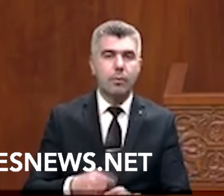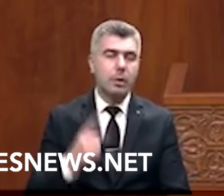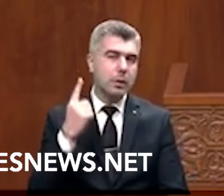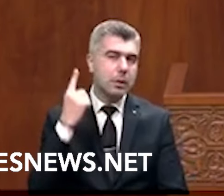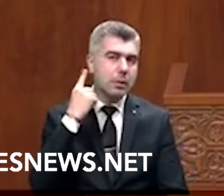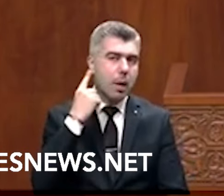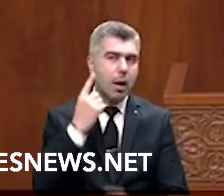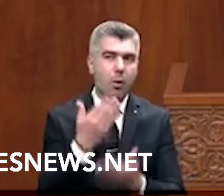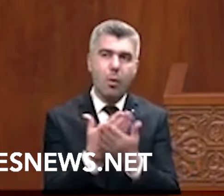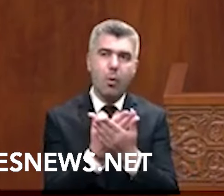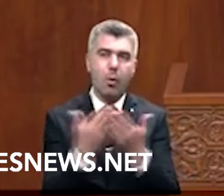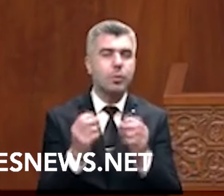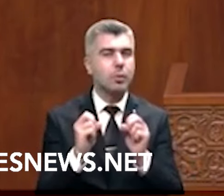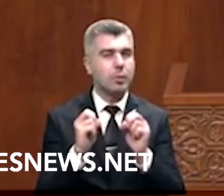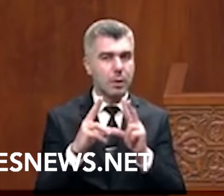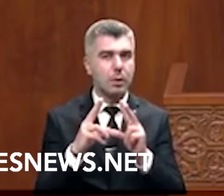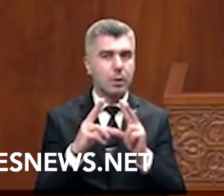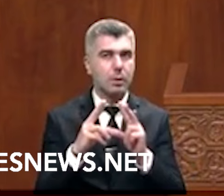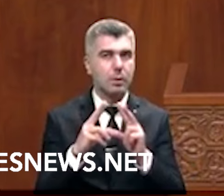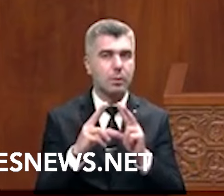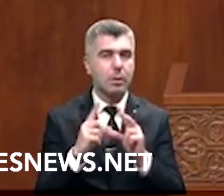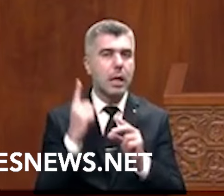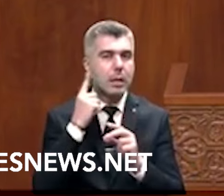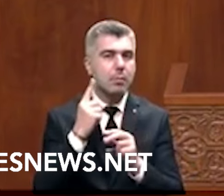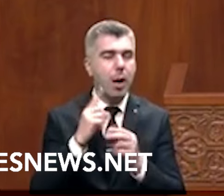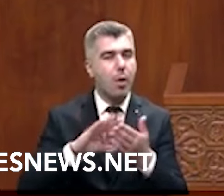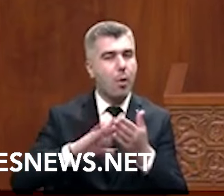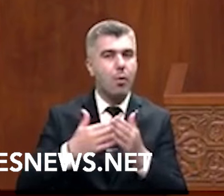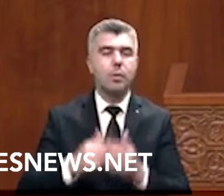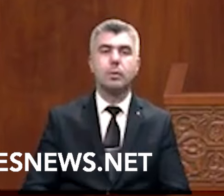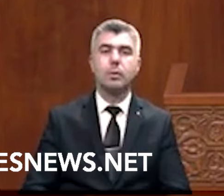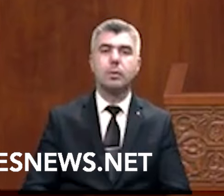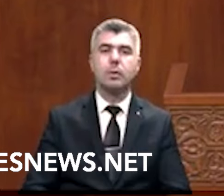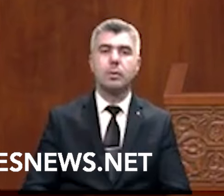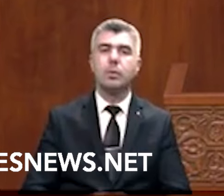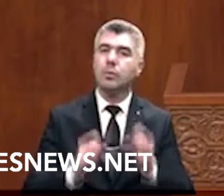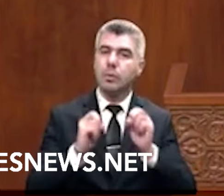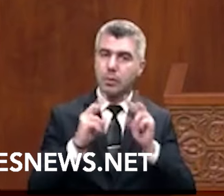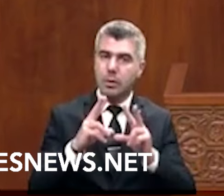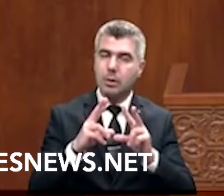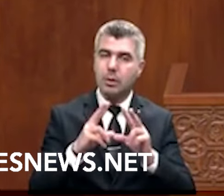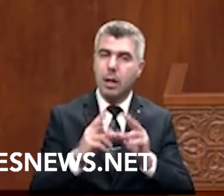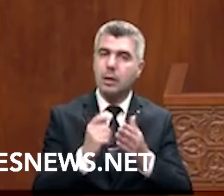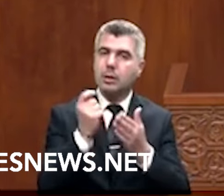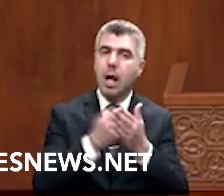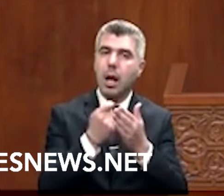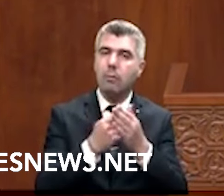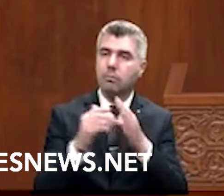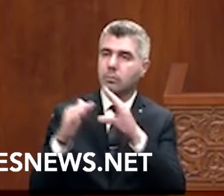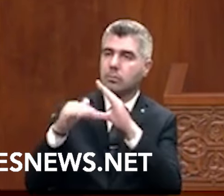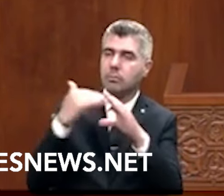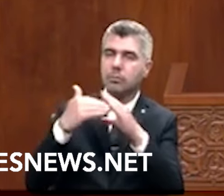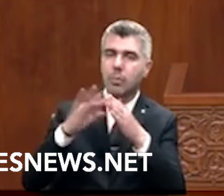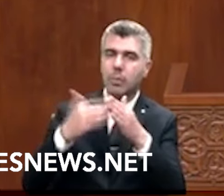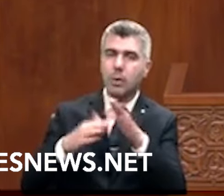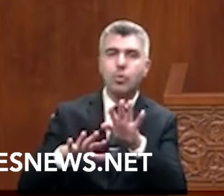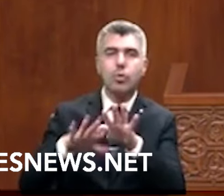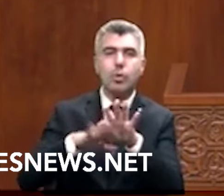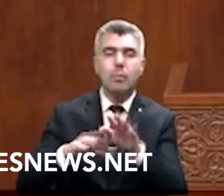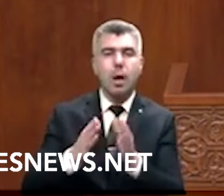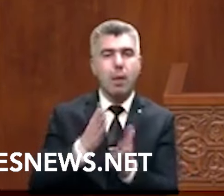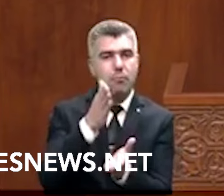للجميع قلت سيد رئيس الحكومه استمعتم للجميع وتفاعلت مع المطالب الاجتماعيه بكل اهتمام